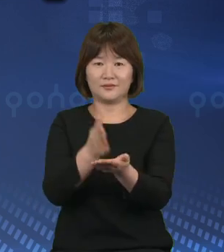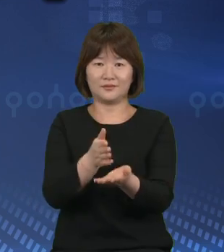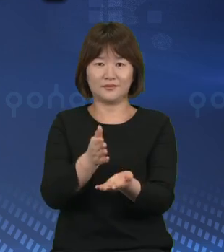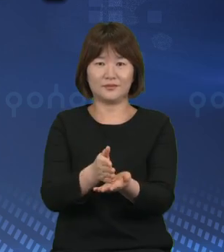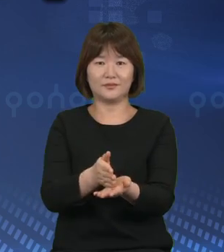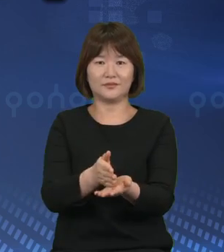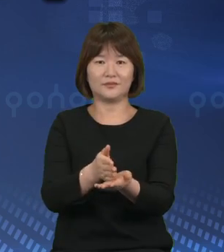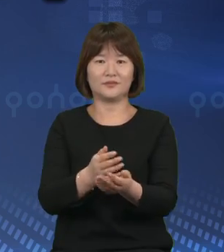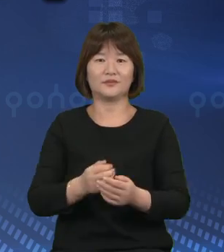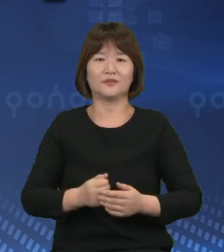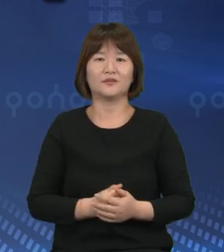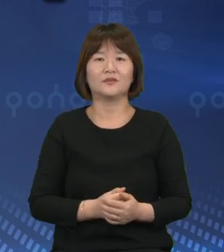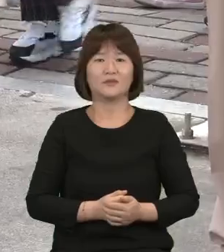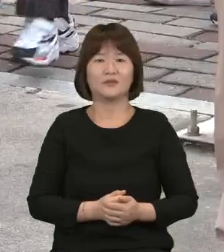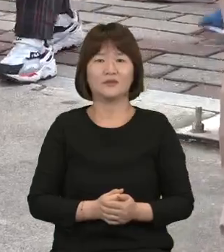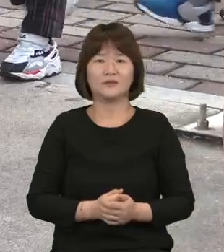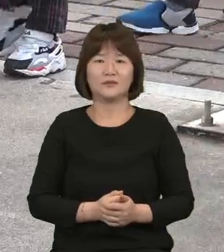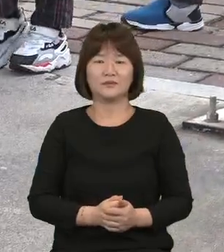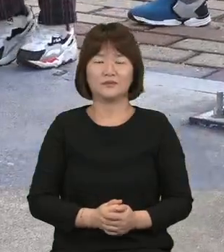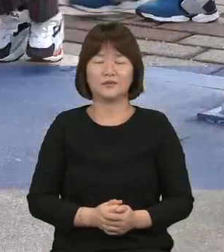간추린 소식 전해드립니다.